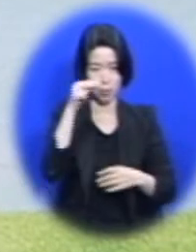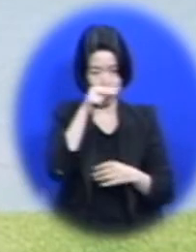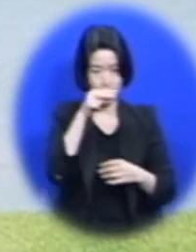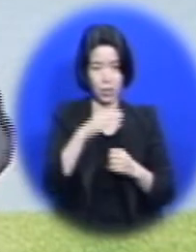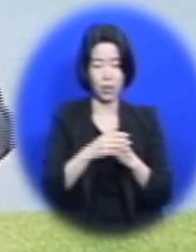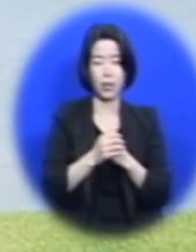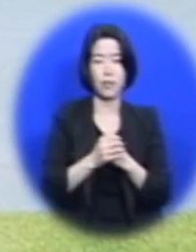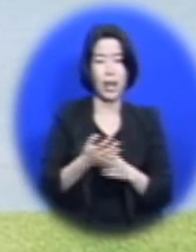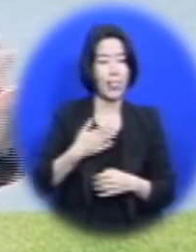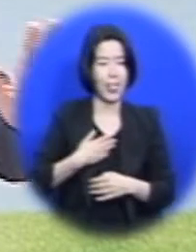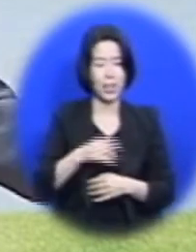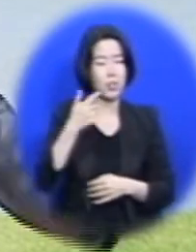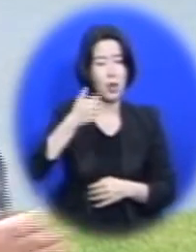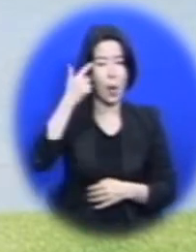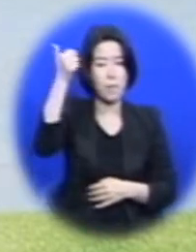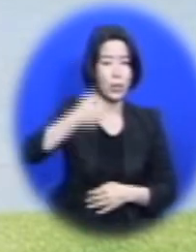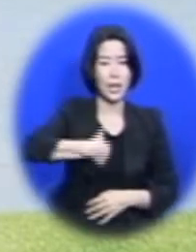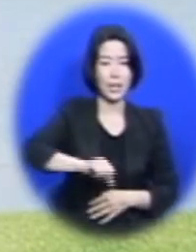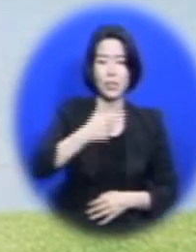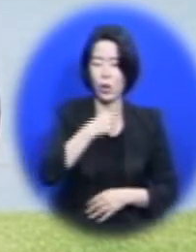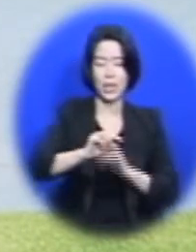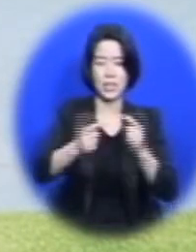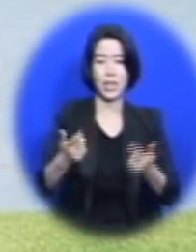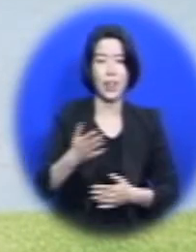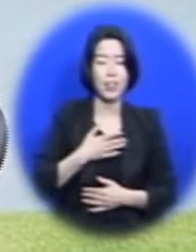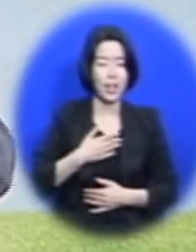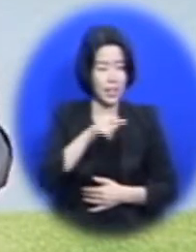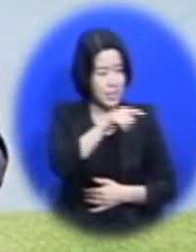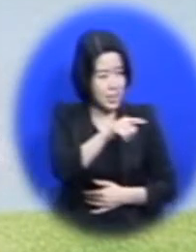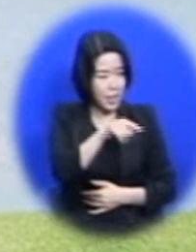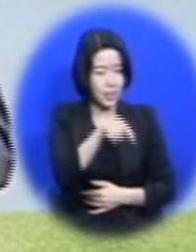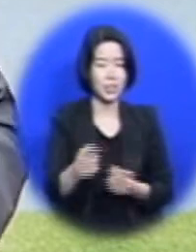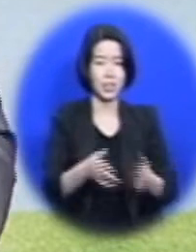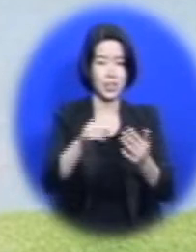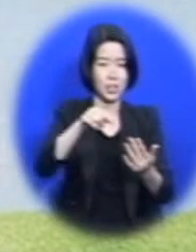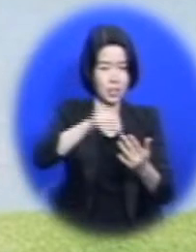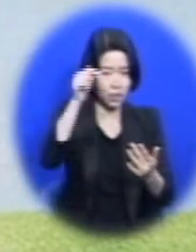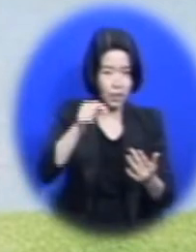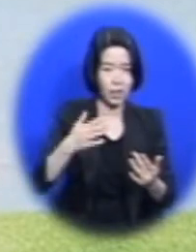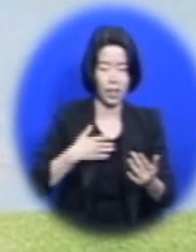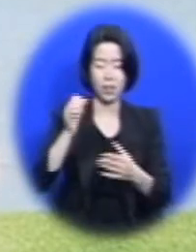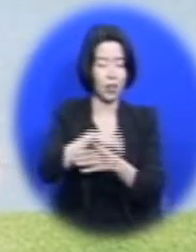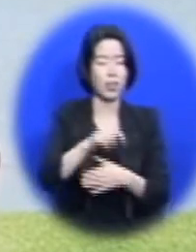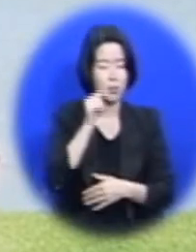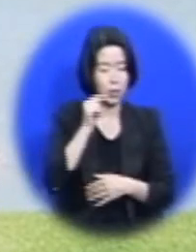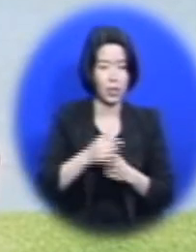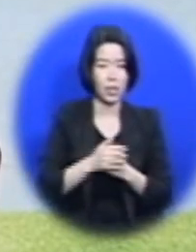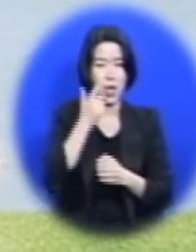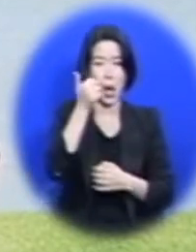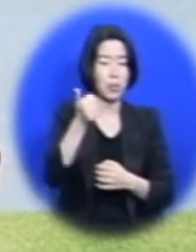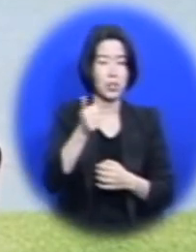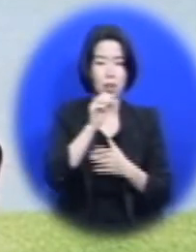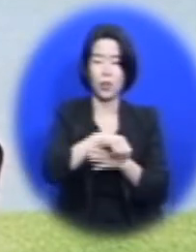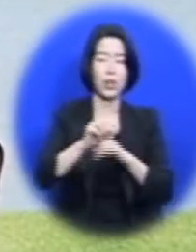말합니다. 나는 목사 아들을 원하지 않아. 내가 그 길을 택하는 것을 나는 허락할 수가 없어. 아버지가